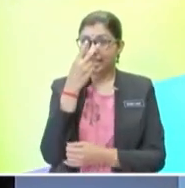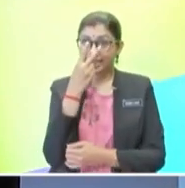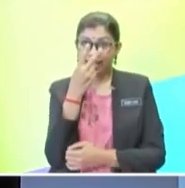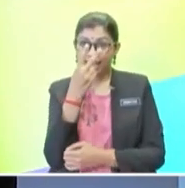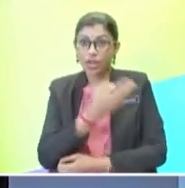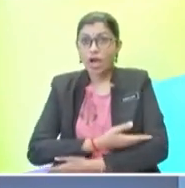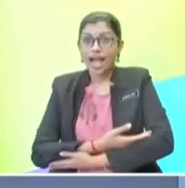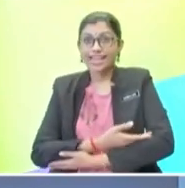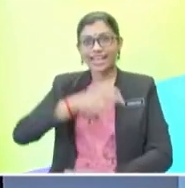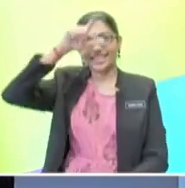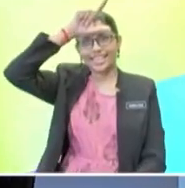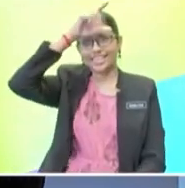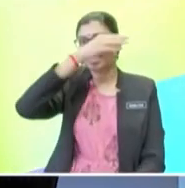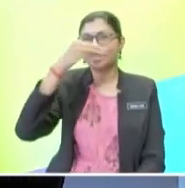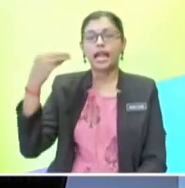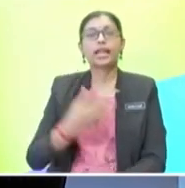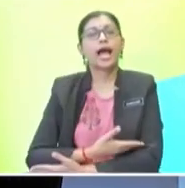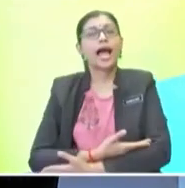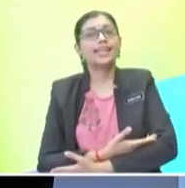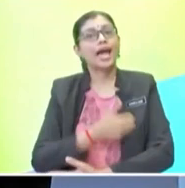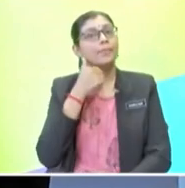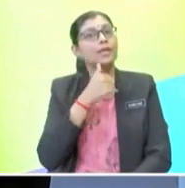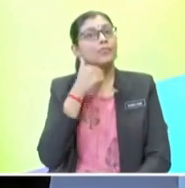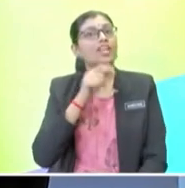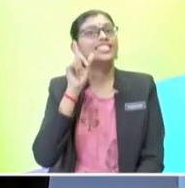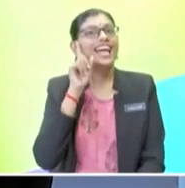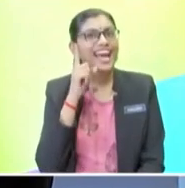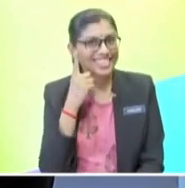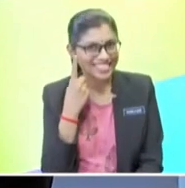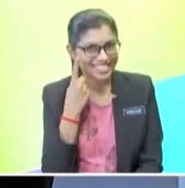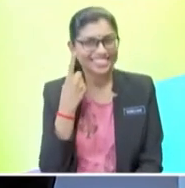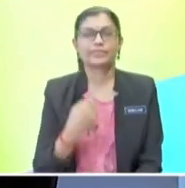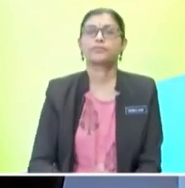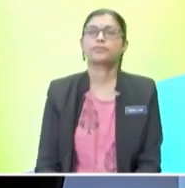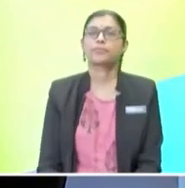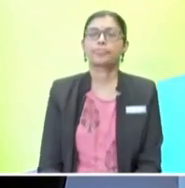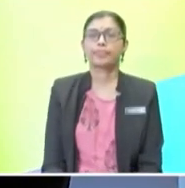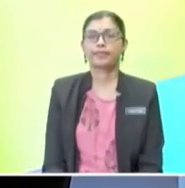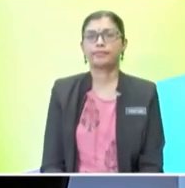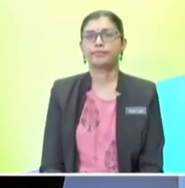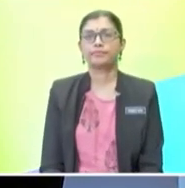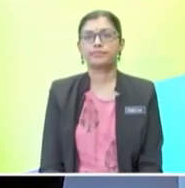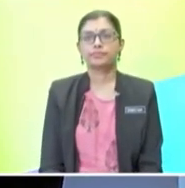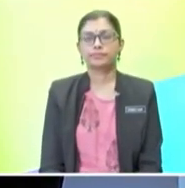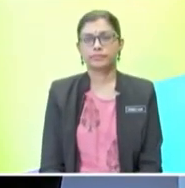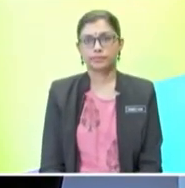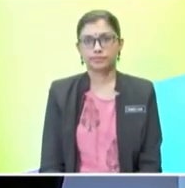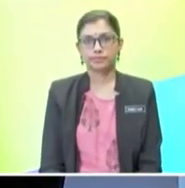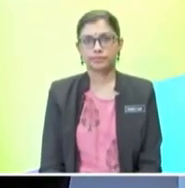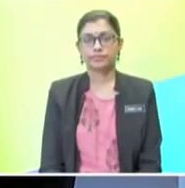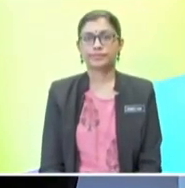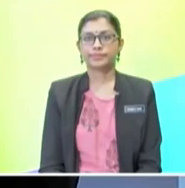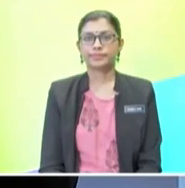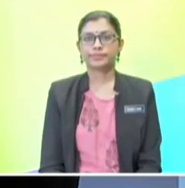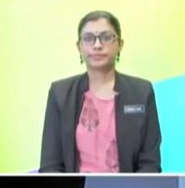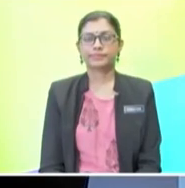anak perempuan. Jadi sebelum kita lihat peranan, kita nak lihat dulu apa kelebihan anak lelaki dan anak perempuan. Mesti ada kelebihan, betul tak Ria? Betul